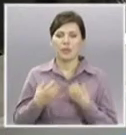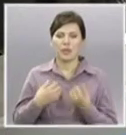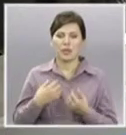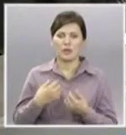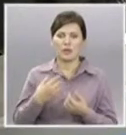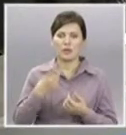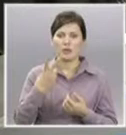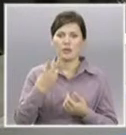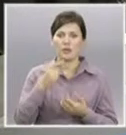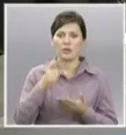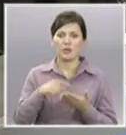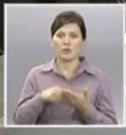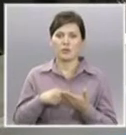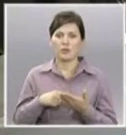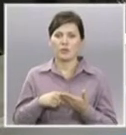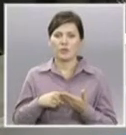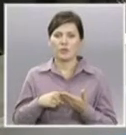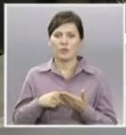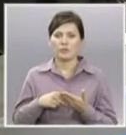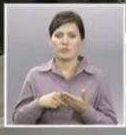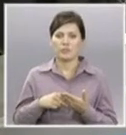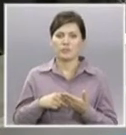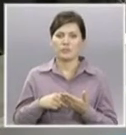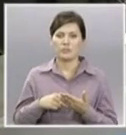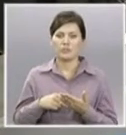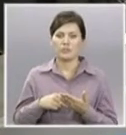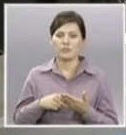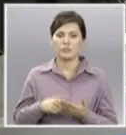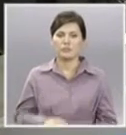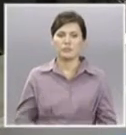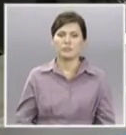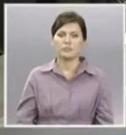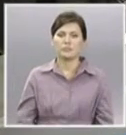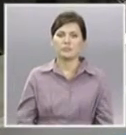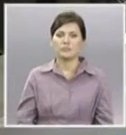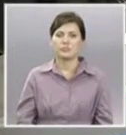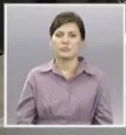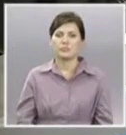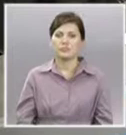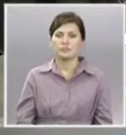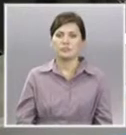қойғым келіп тұр. Мына. Алло. Тыңдап тұрмыз, айта беріңіз.